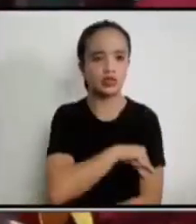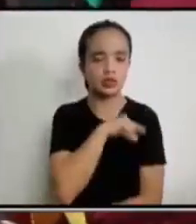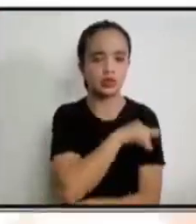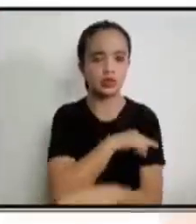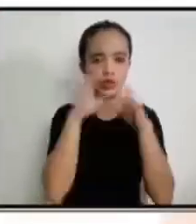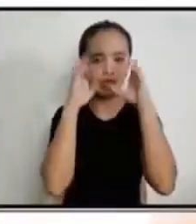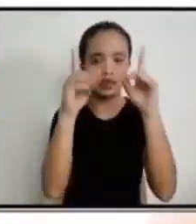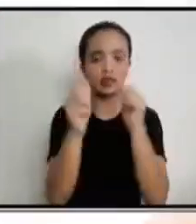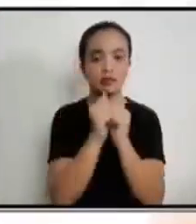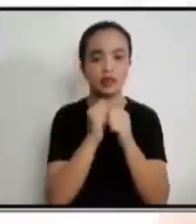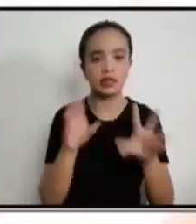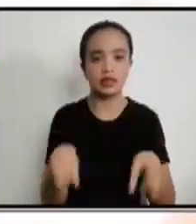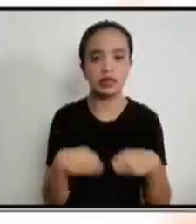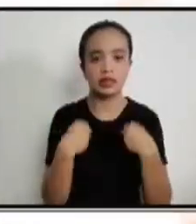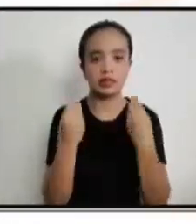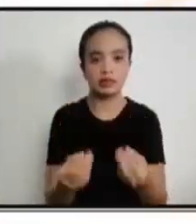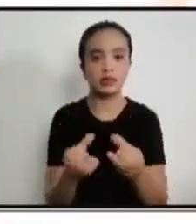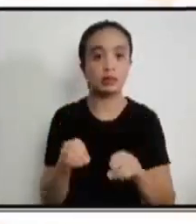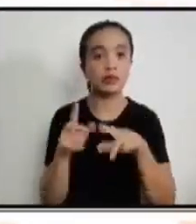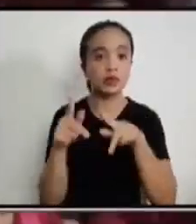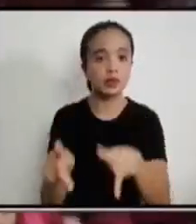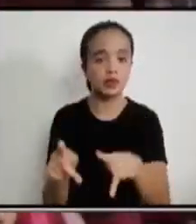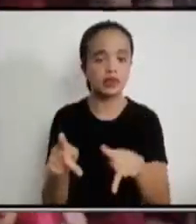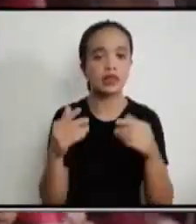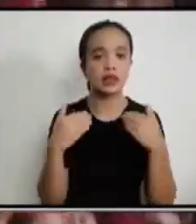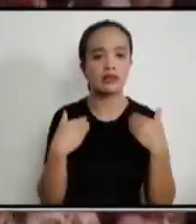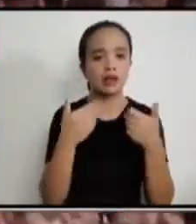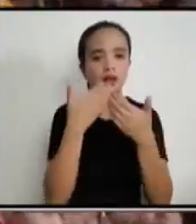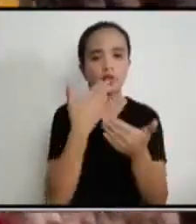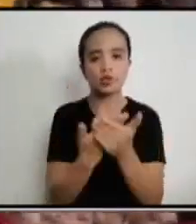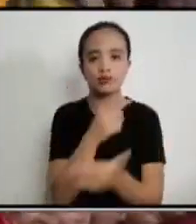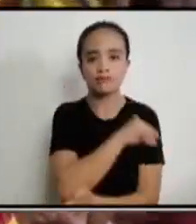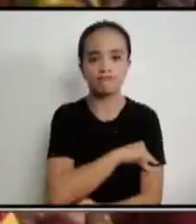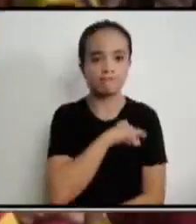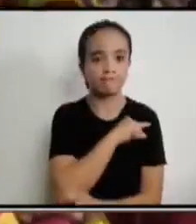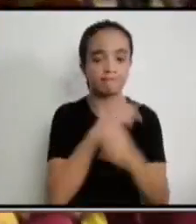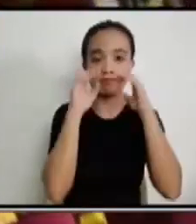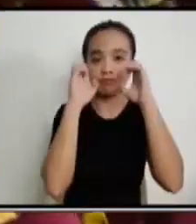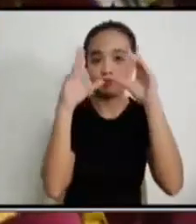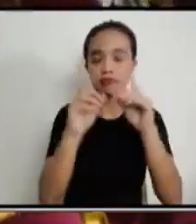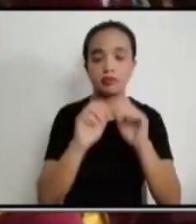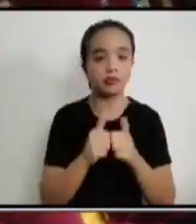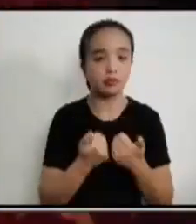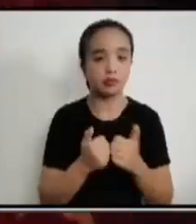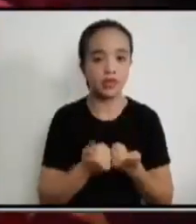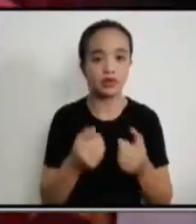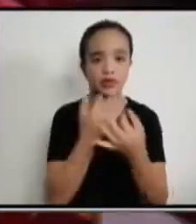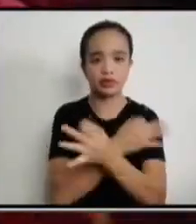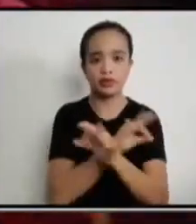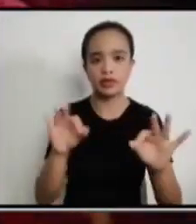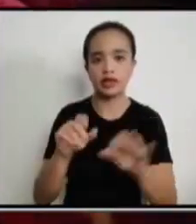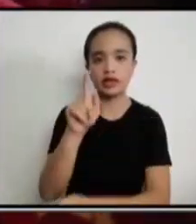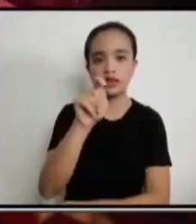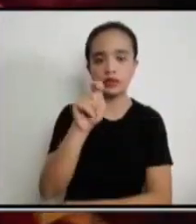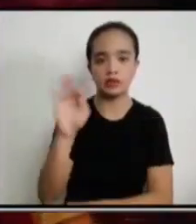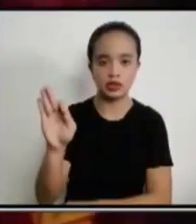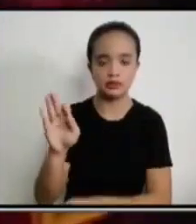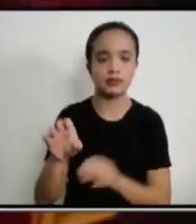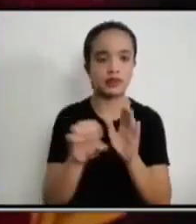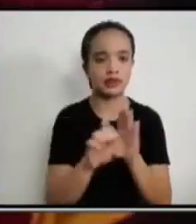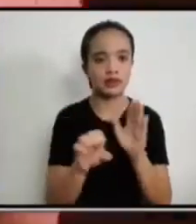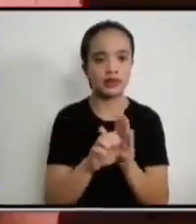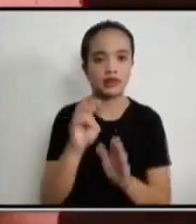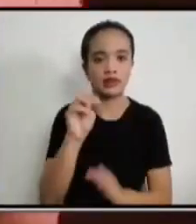ng oportunidad na mabigyan ng may kalidad na edukasyon sa pamamagitan ng libreng tuition sa state universities tulad ng